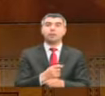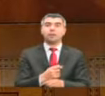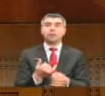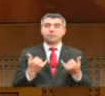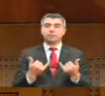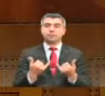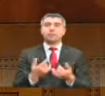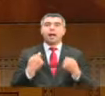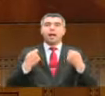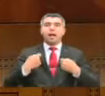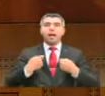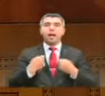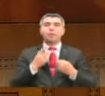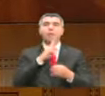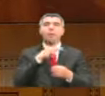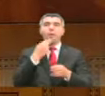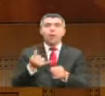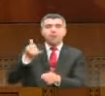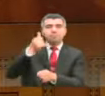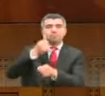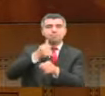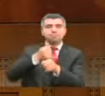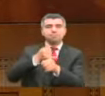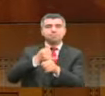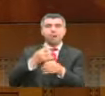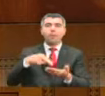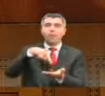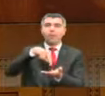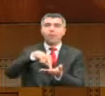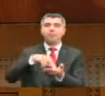الكلمة للسيد رئيس الحكومة المعين، فليتفضل مشكورا.